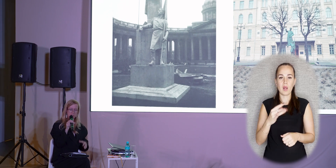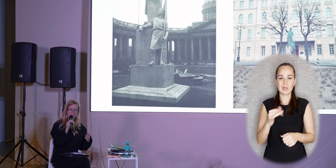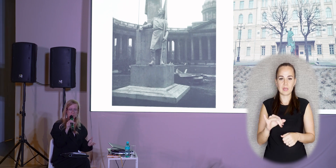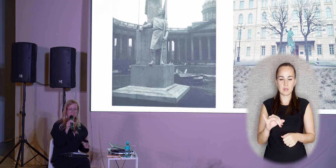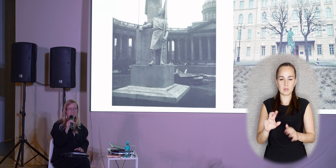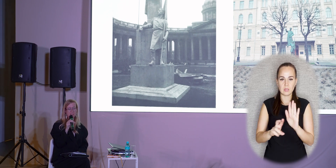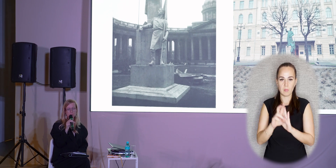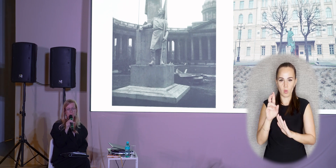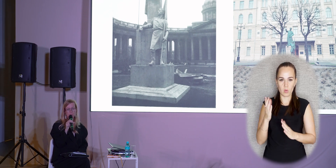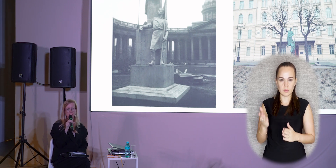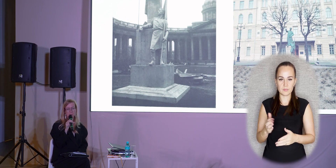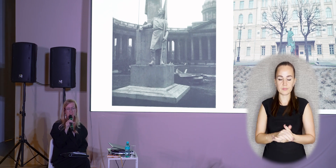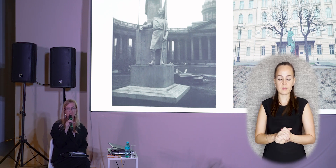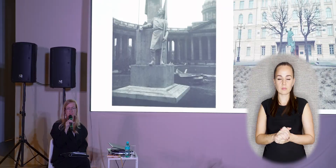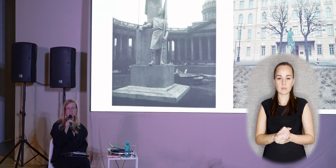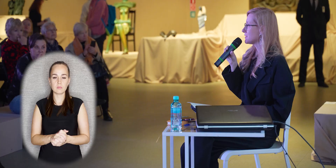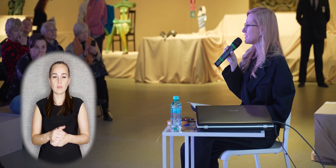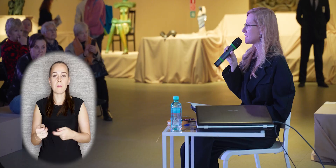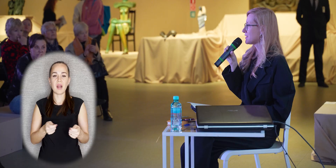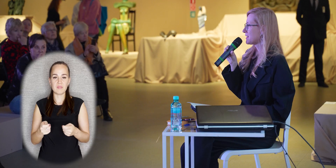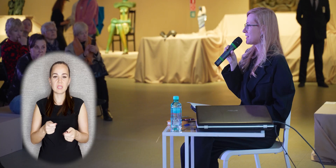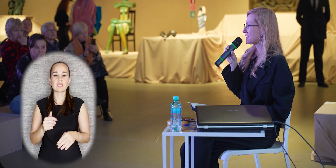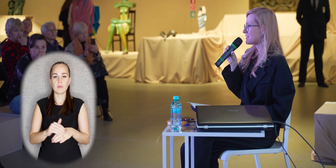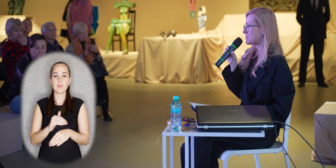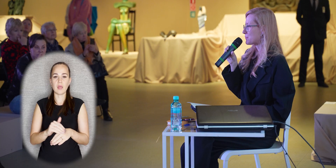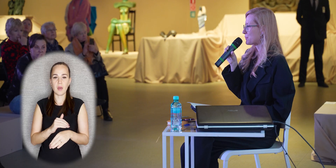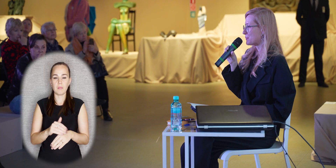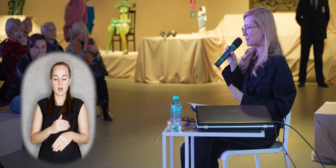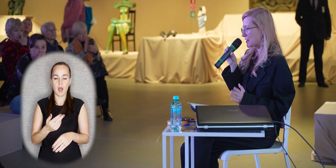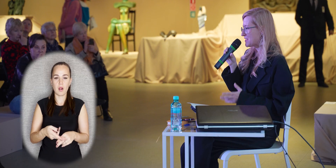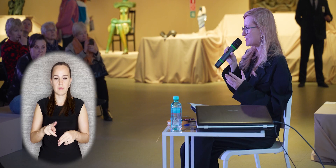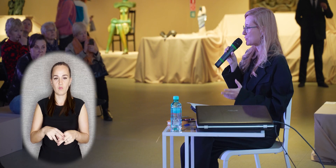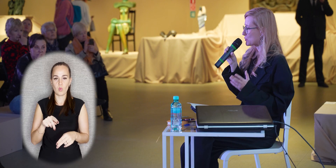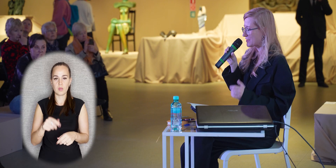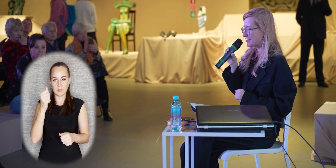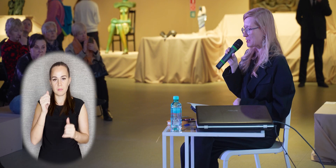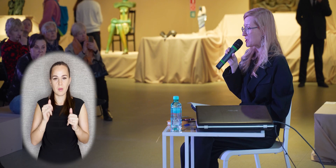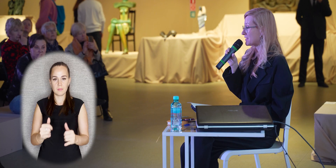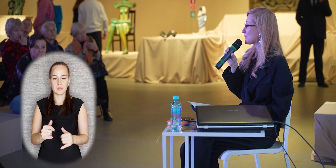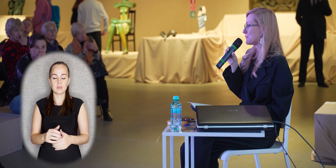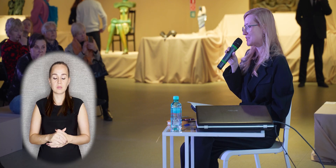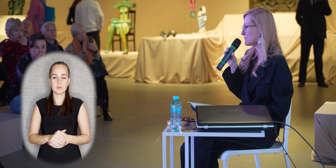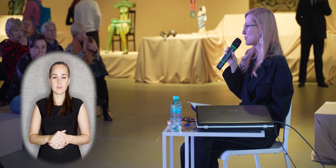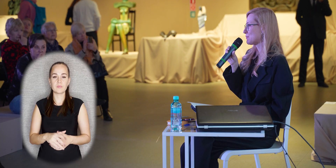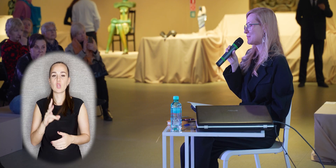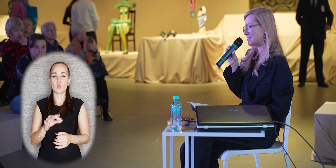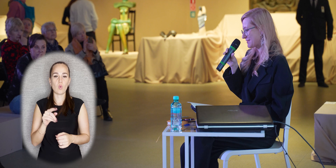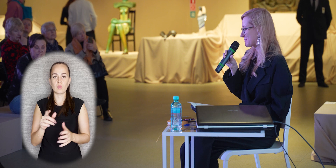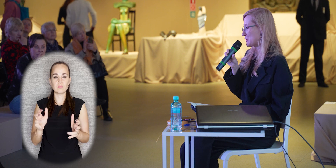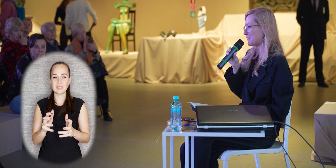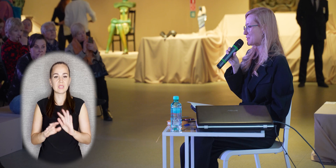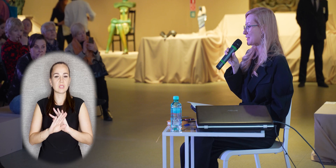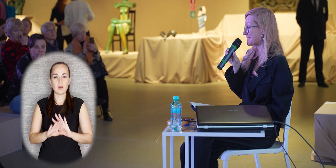вот здесь все зашли, и все левые художники поддерживали, и правительство тоже одобряло. Все, в общем,